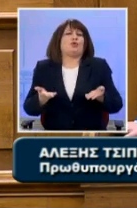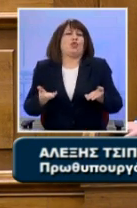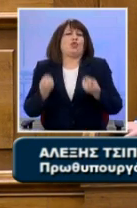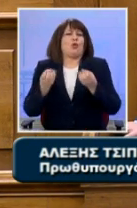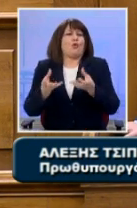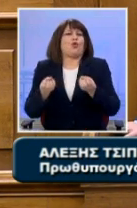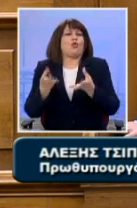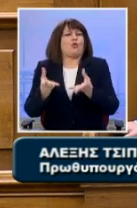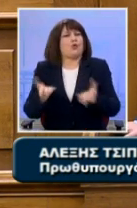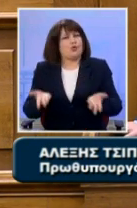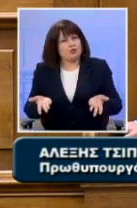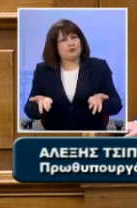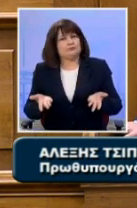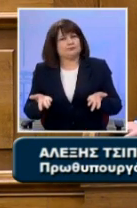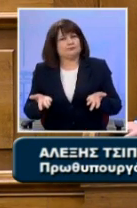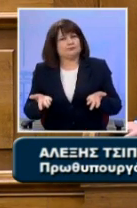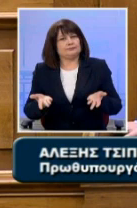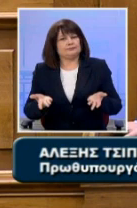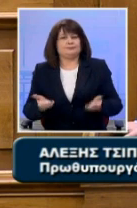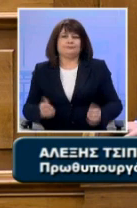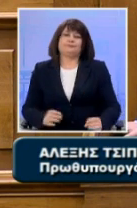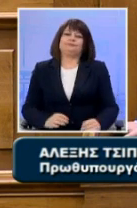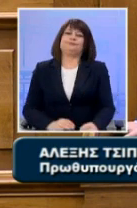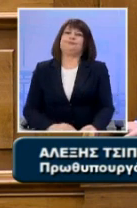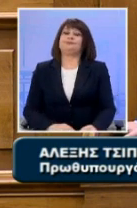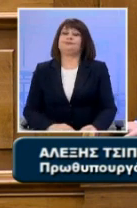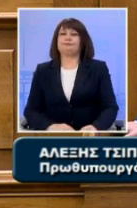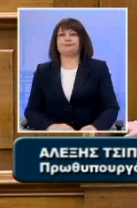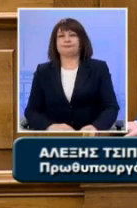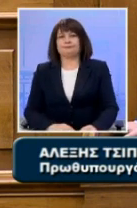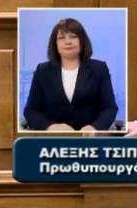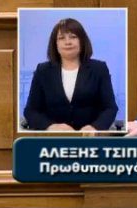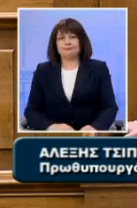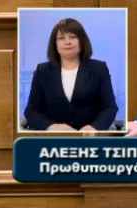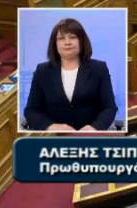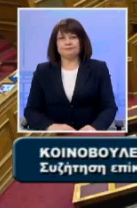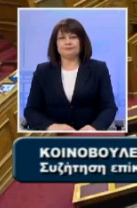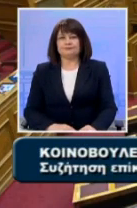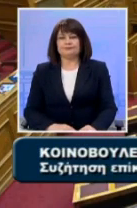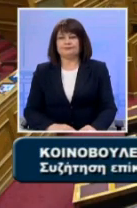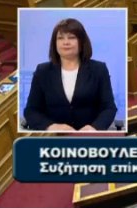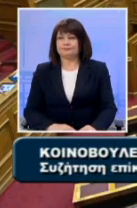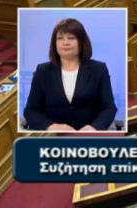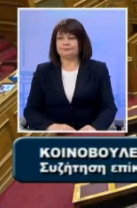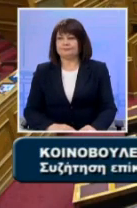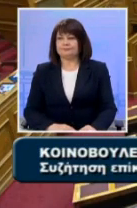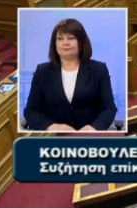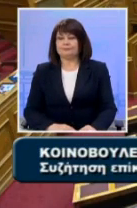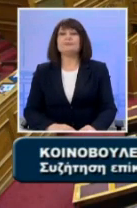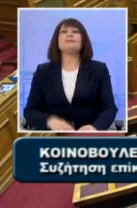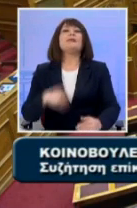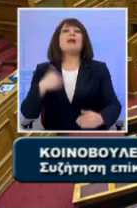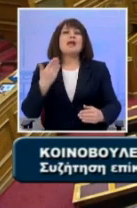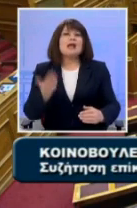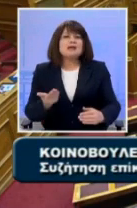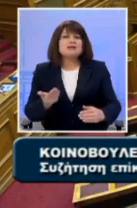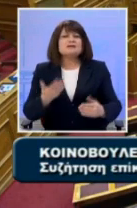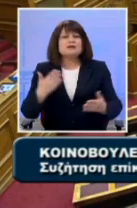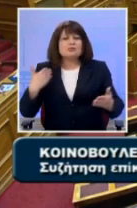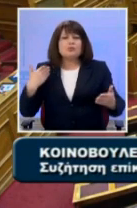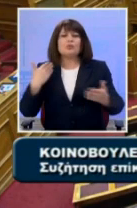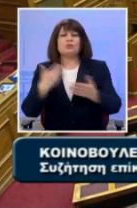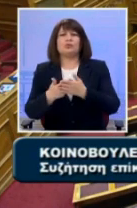των ραδιοτηλεοπτικών εταιριών. Και έτσι κλείνει ο κύκλος.